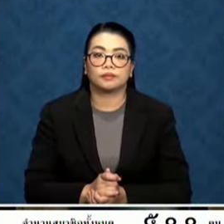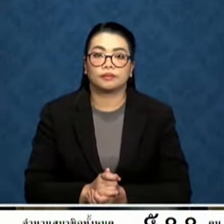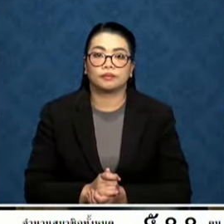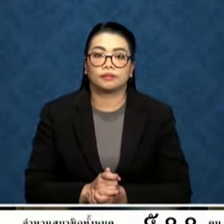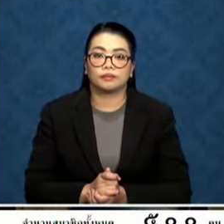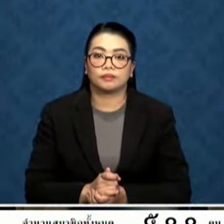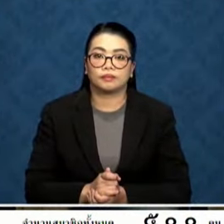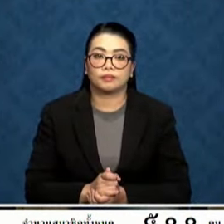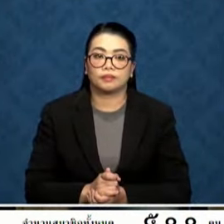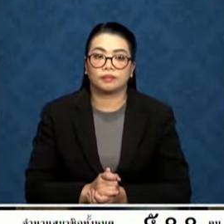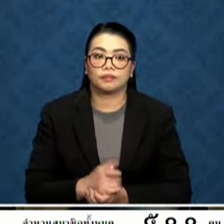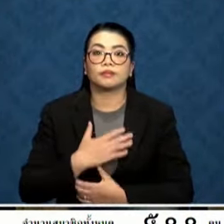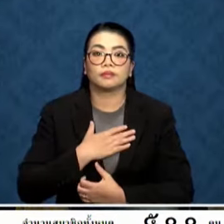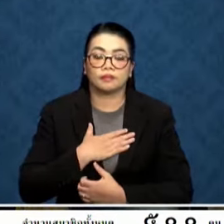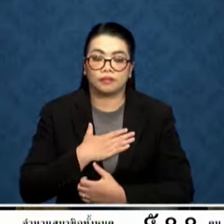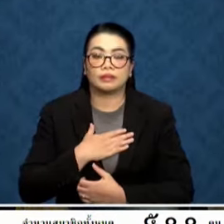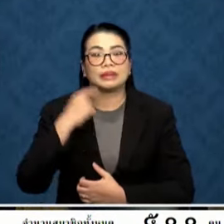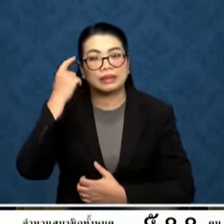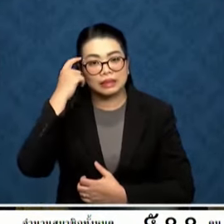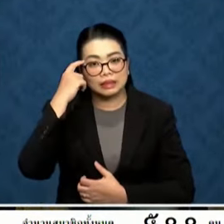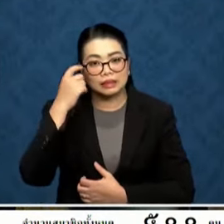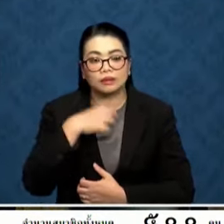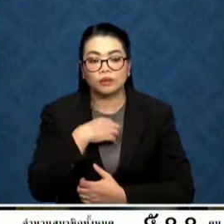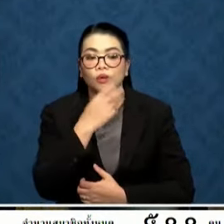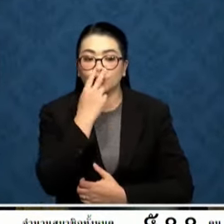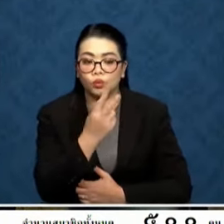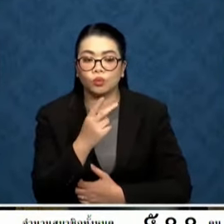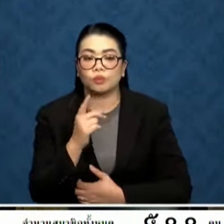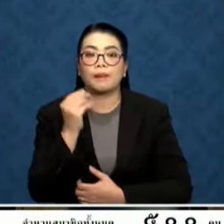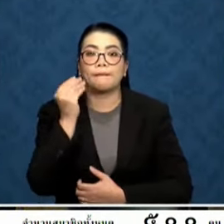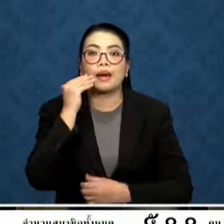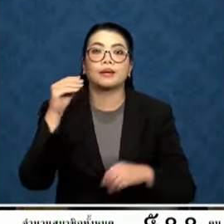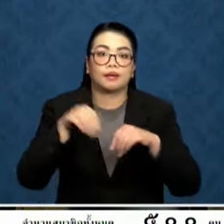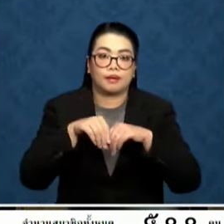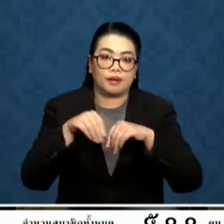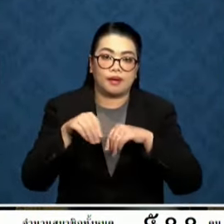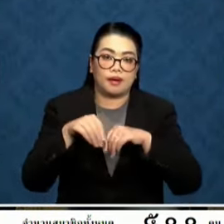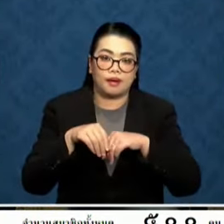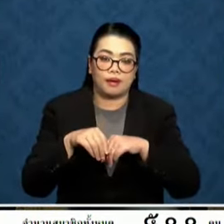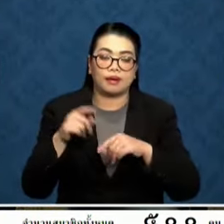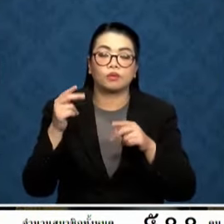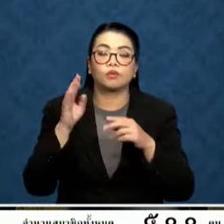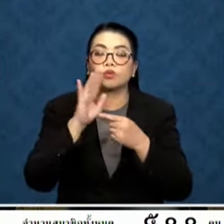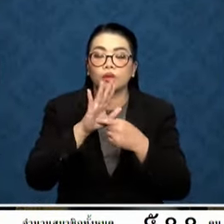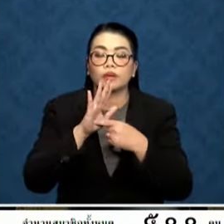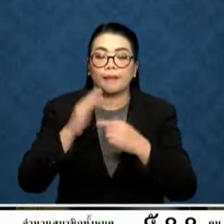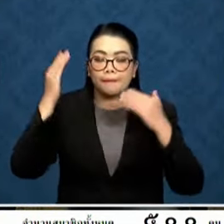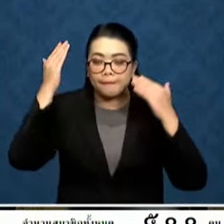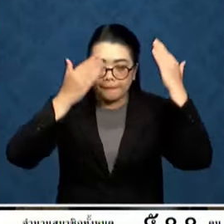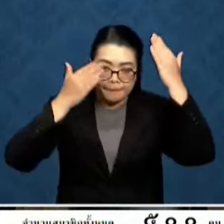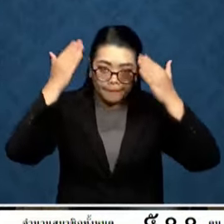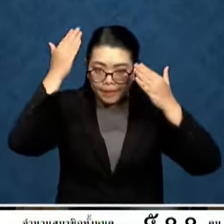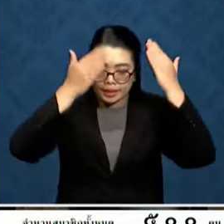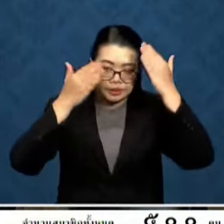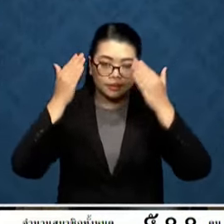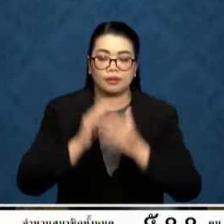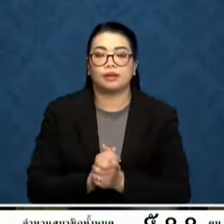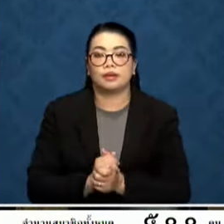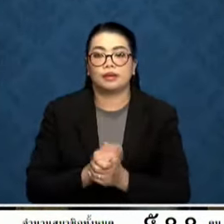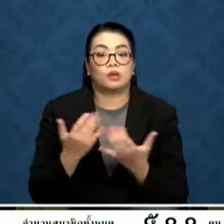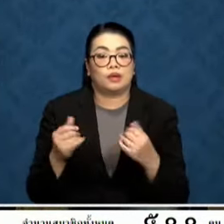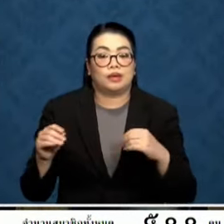ละเอียดเราอาจจะลองหันดูประเทศพื้นบ้านใกล้ๆก็ได้ครับมาเลเซียครับซึ่งเขากำลังจะก้าว